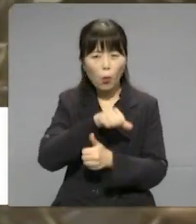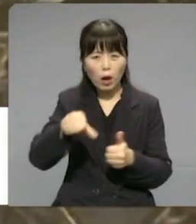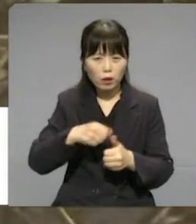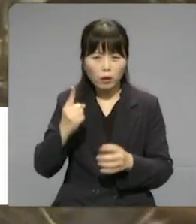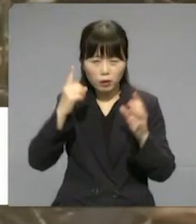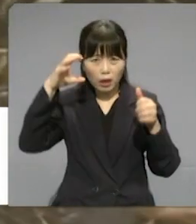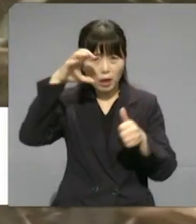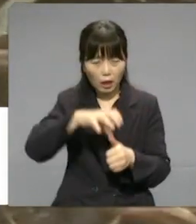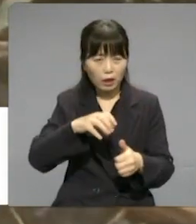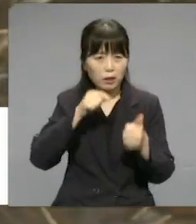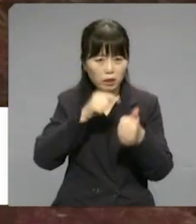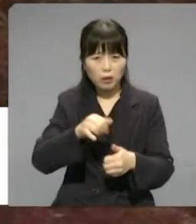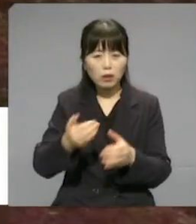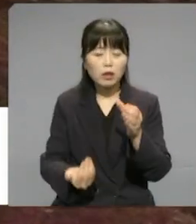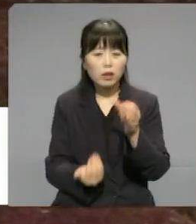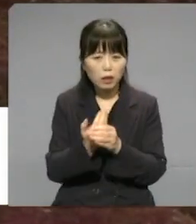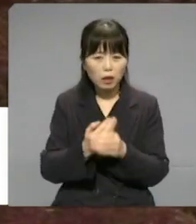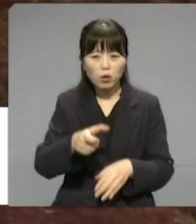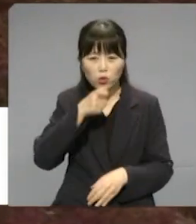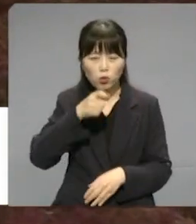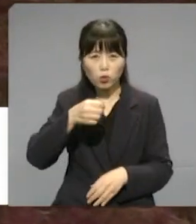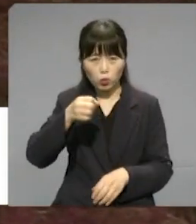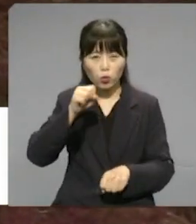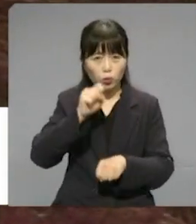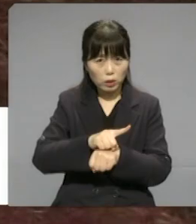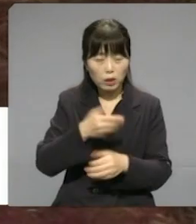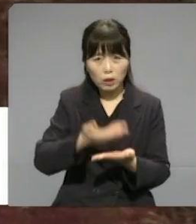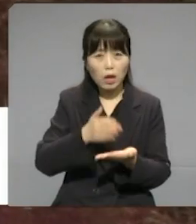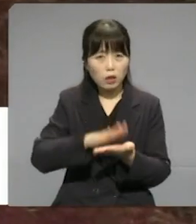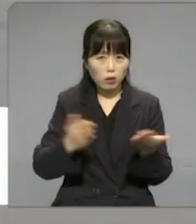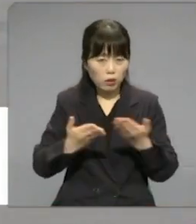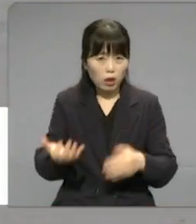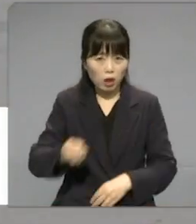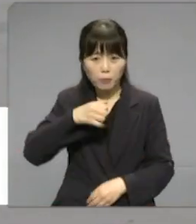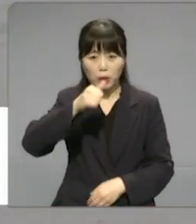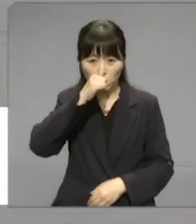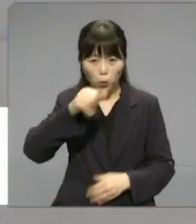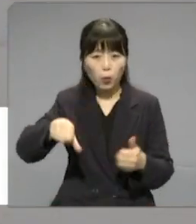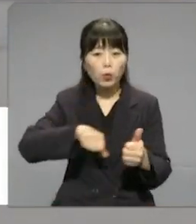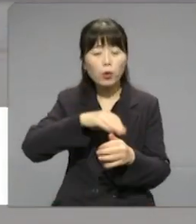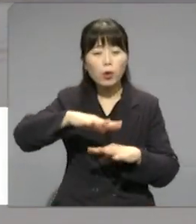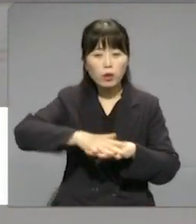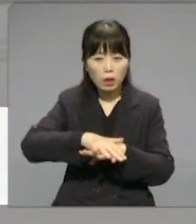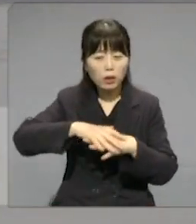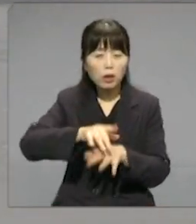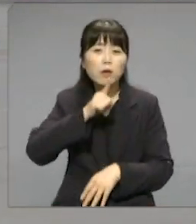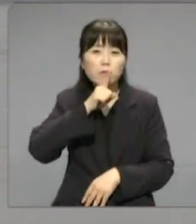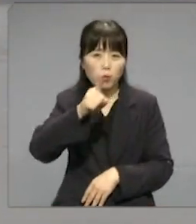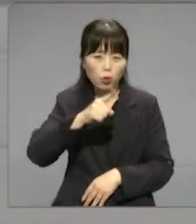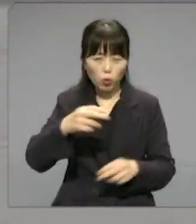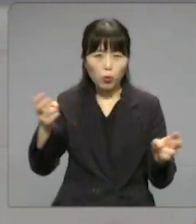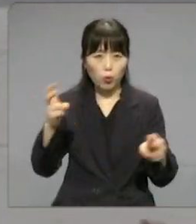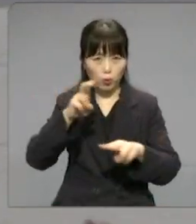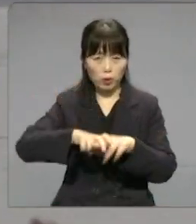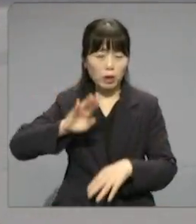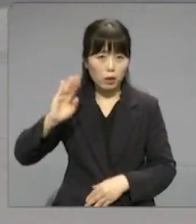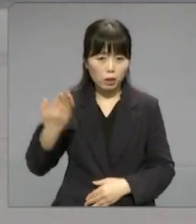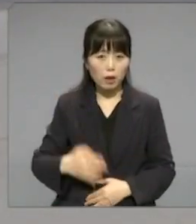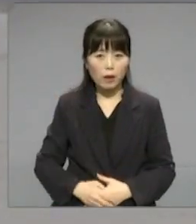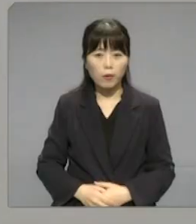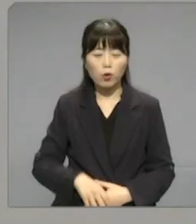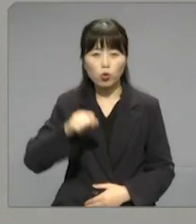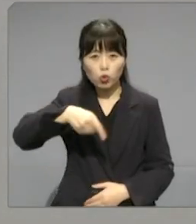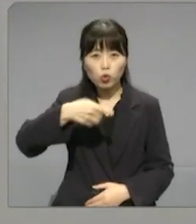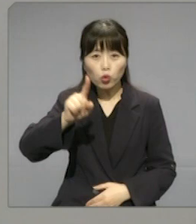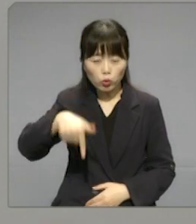재앙이라는 지적이 따르자 수질개선 작업이 시작됐고 지금은 생태계 보고로 자리매김했습니다 우럭과